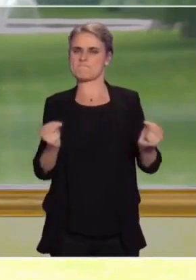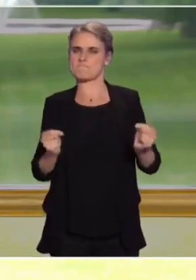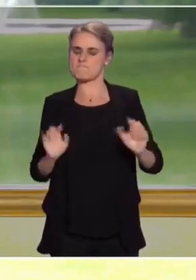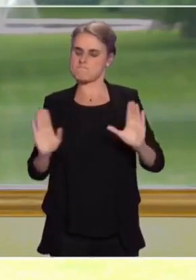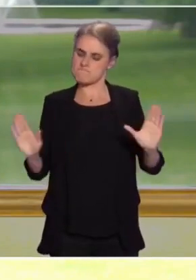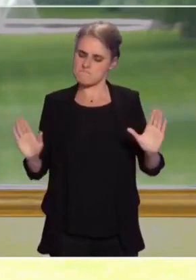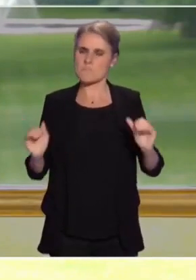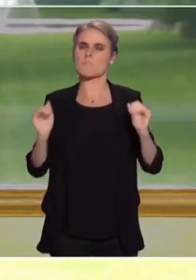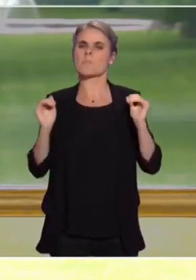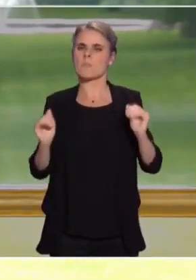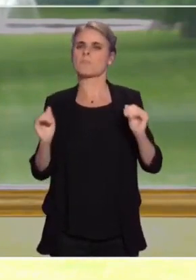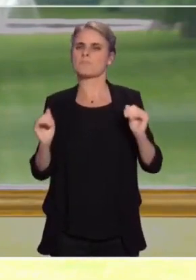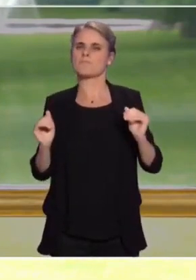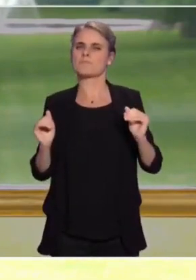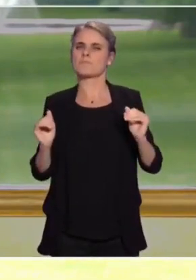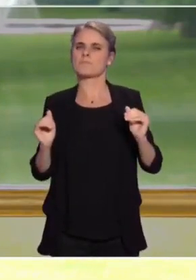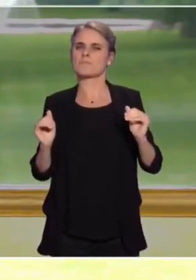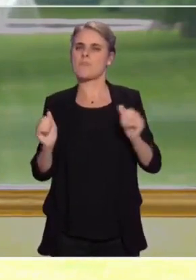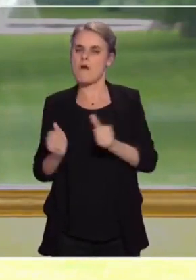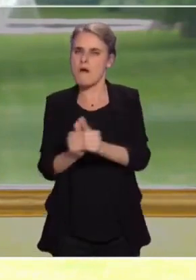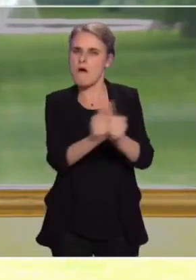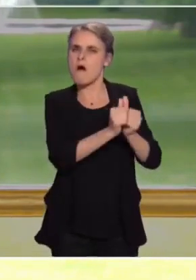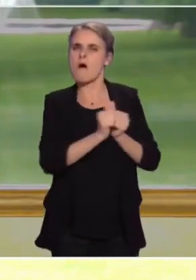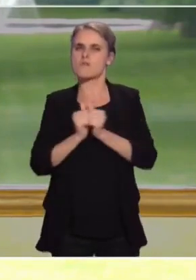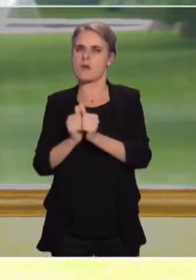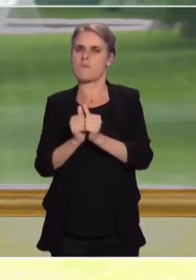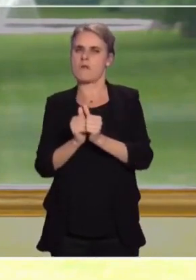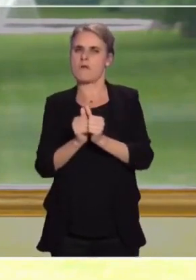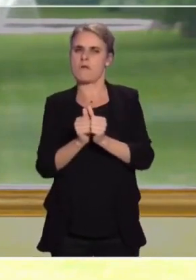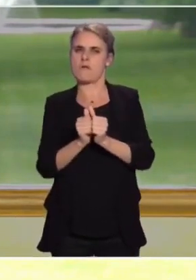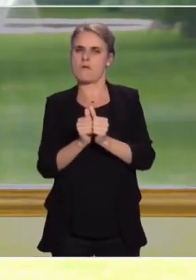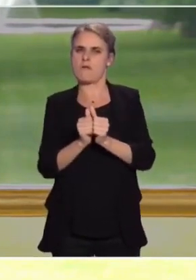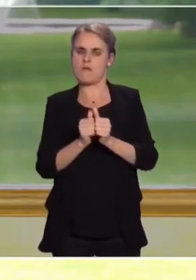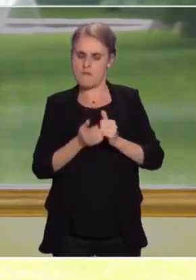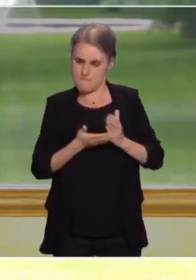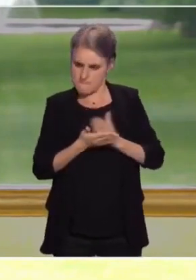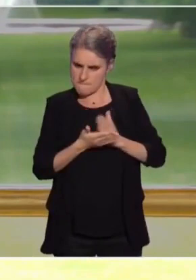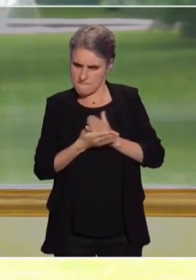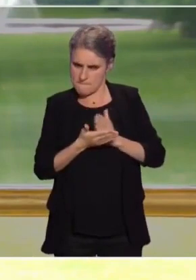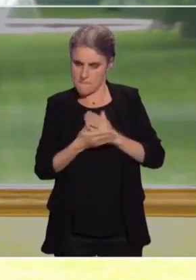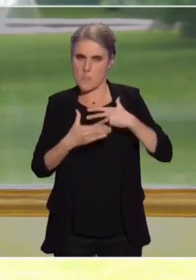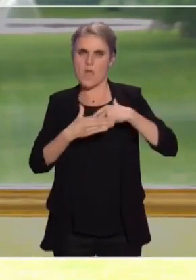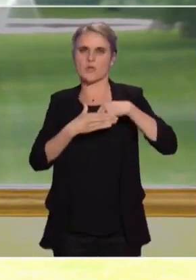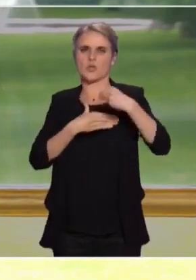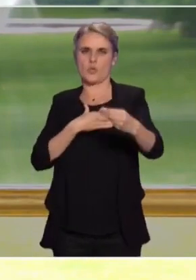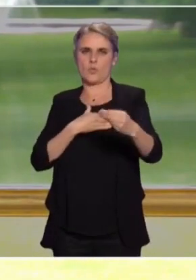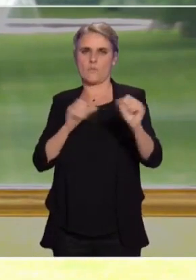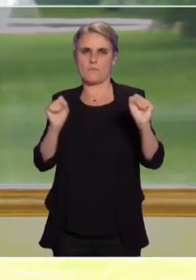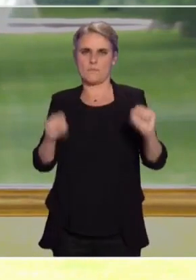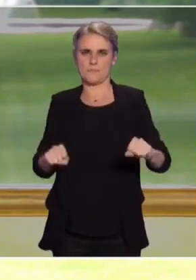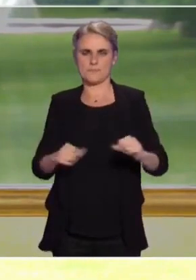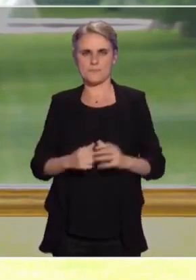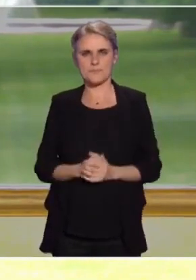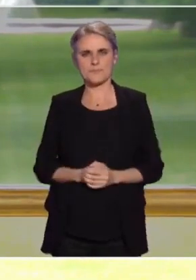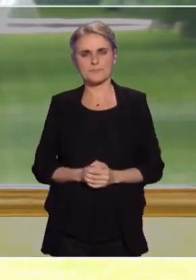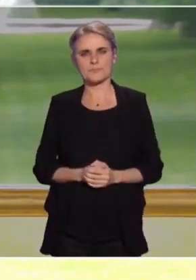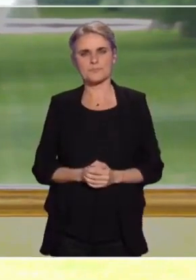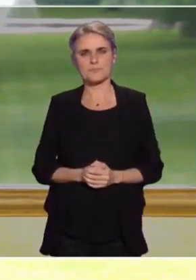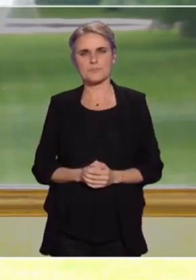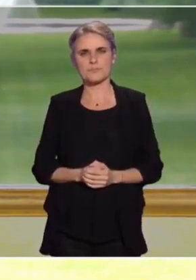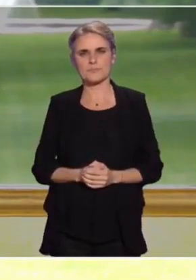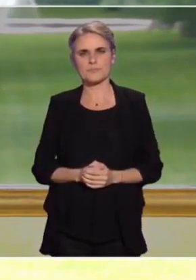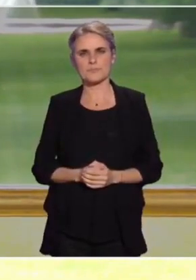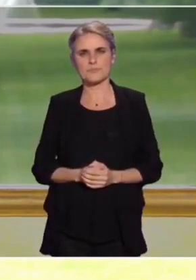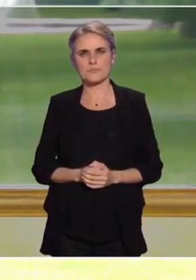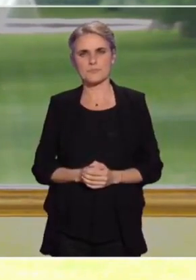collectivement méthodiquement préparé ce qu'on a appelé le déconfinement là encore